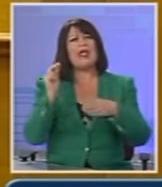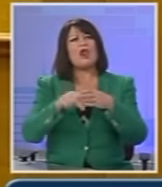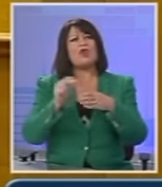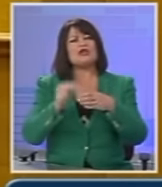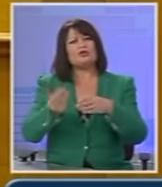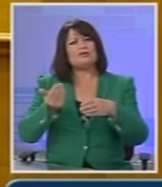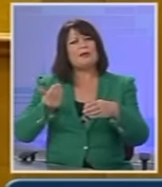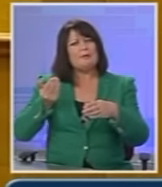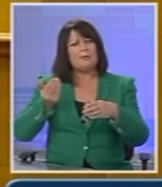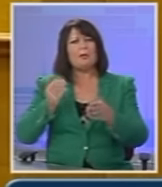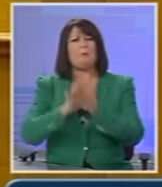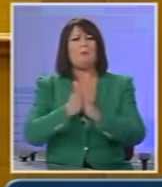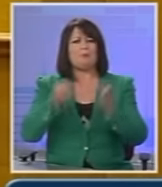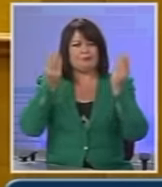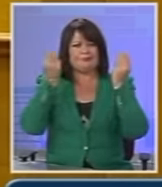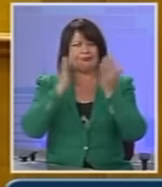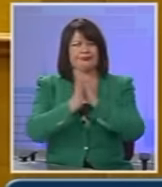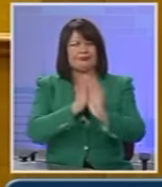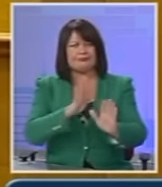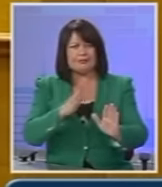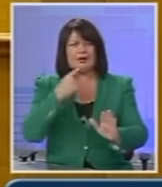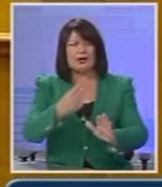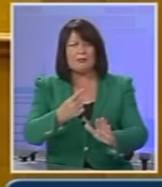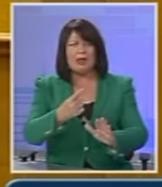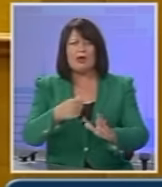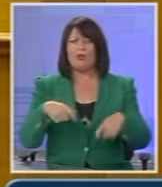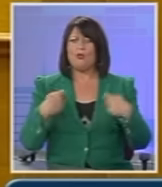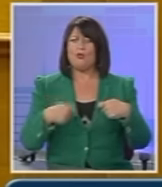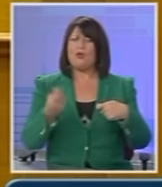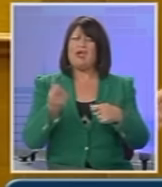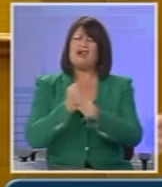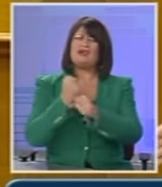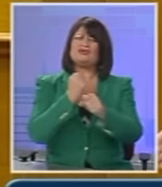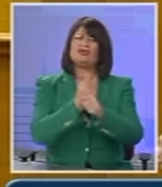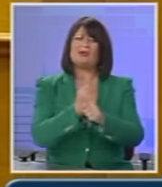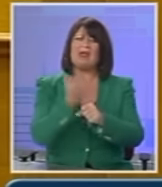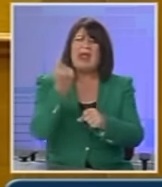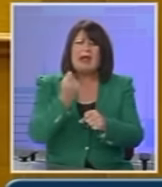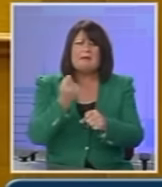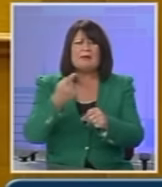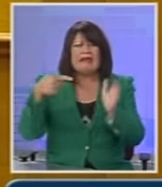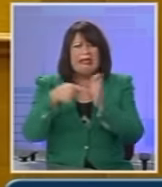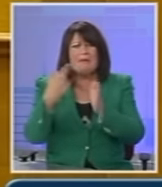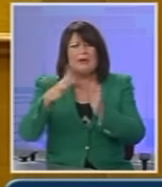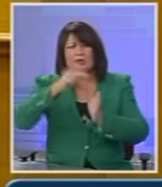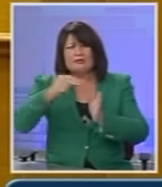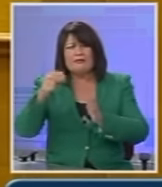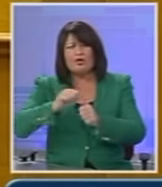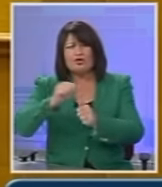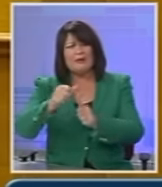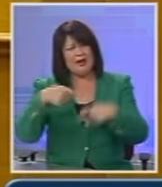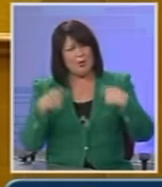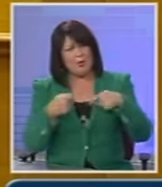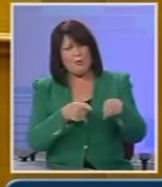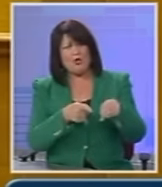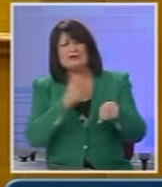Και από τη μεθεπομένη άρχισε να βαφτίζει πλούσιους τους εργαζόμενους με 1,5 χιλιάρικο, έχοντες τους συνταξιούχους